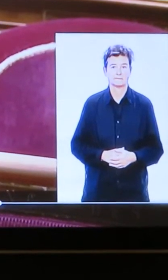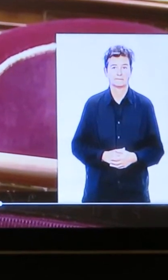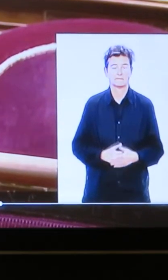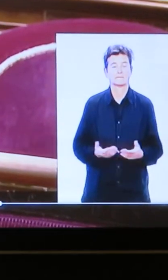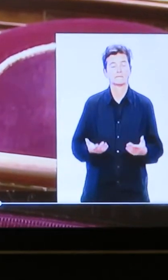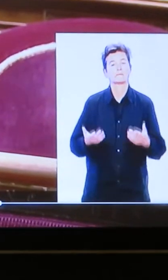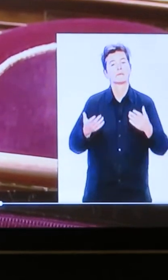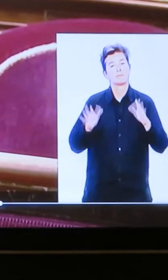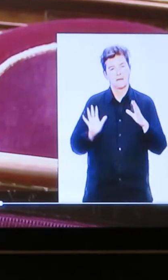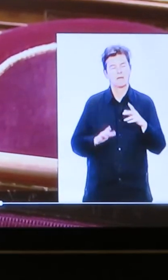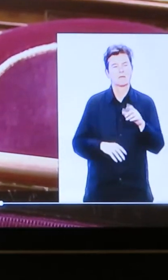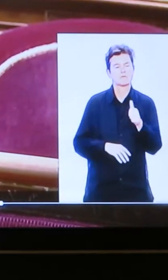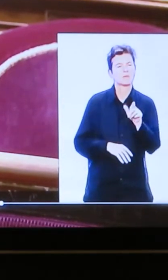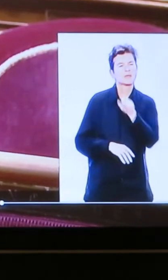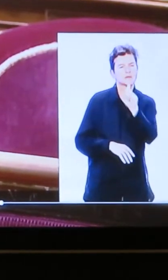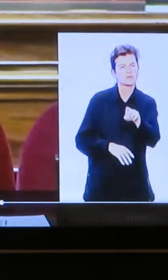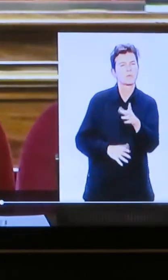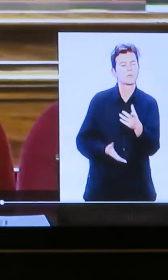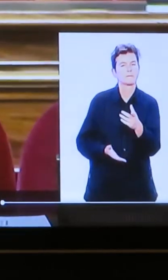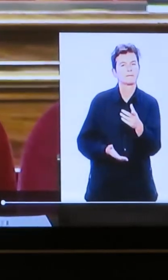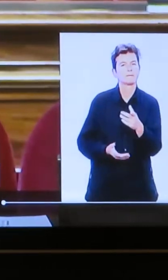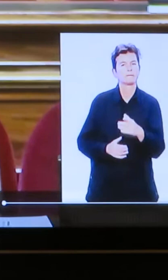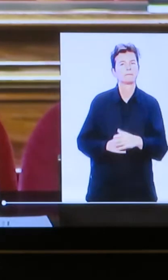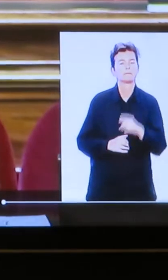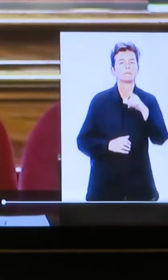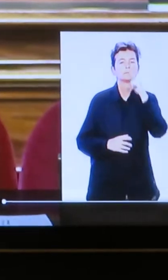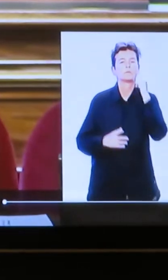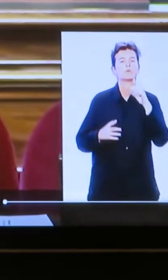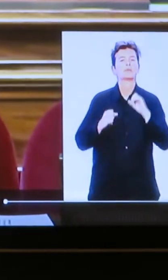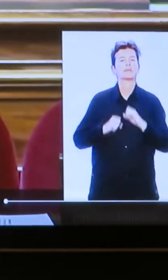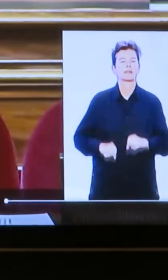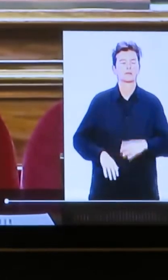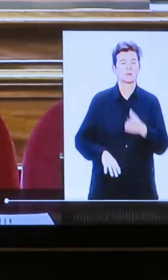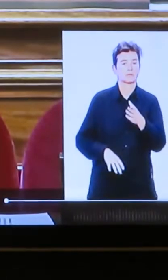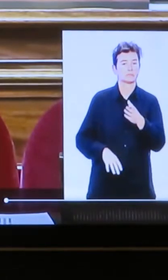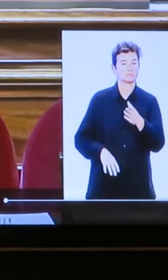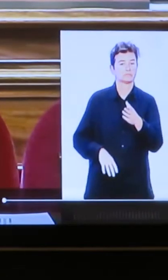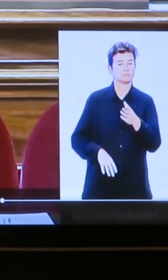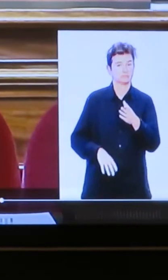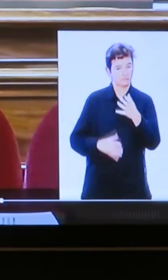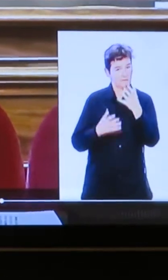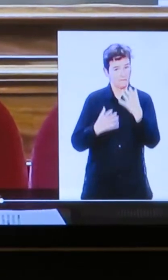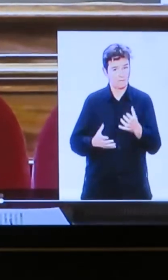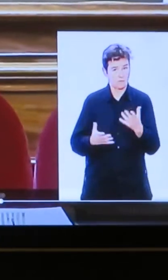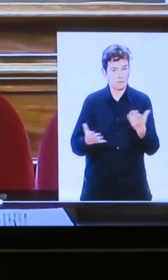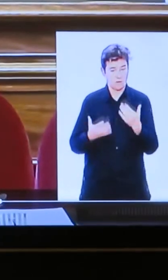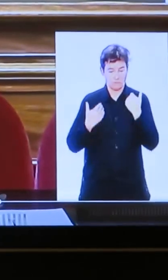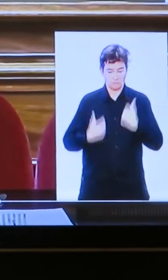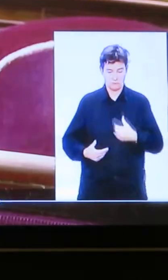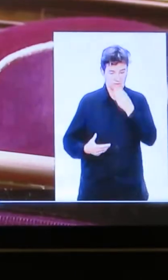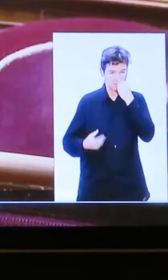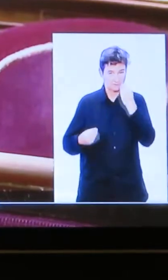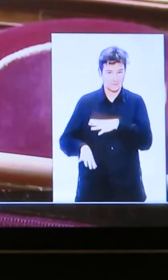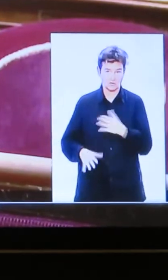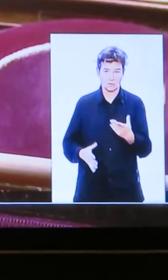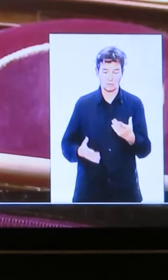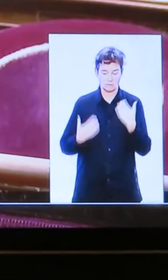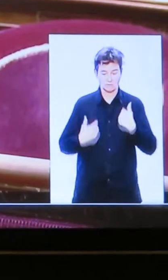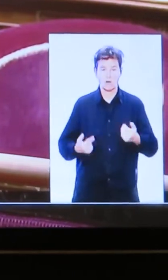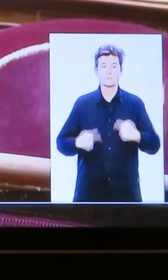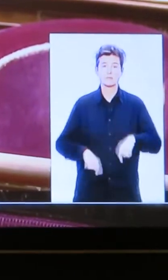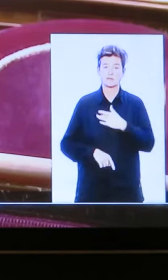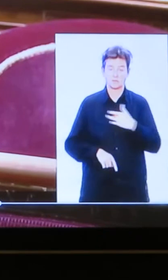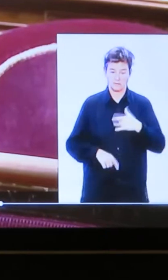Par contre, j'ai une question à vous poser, Monsieur Ravier. Pensez-vous demander ma démission comme ministre des Solidarités et de la